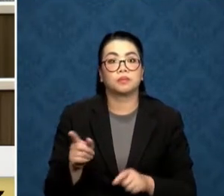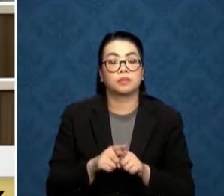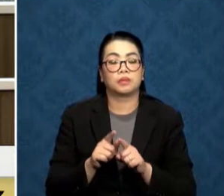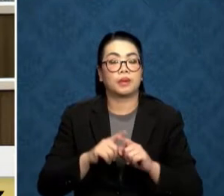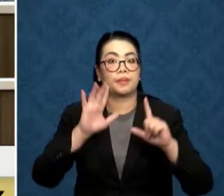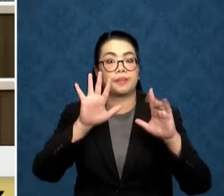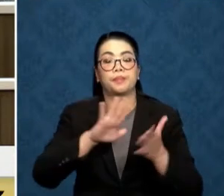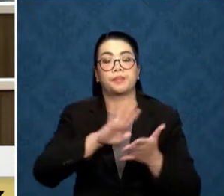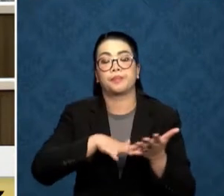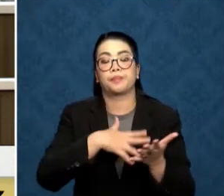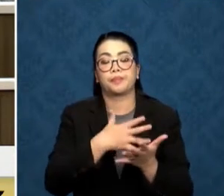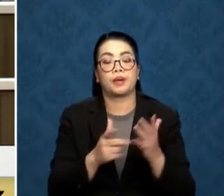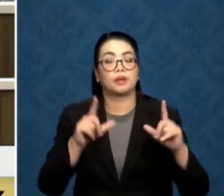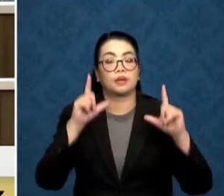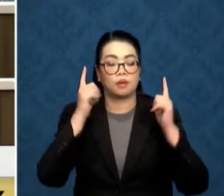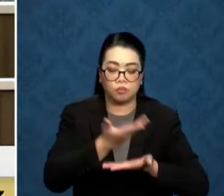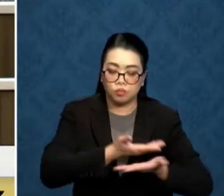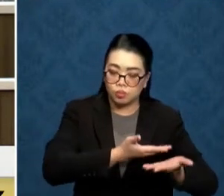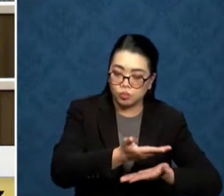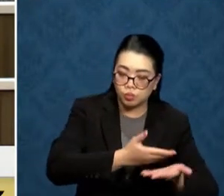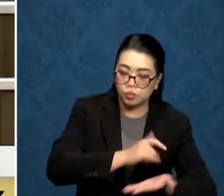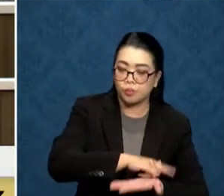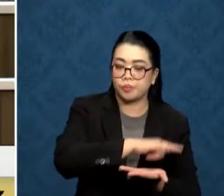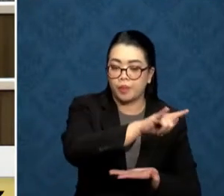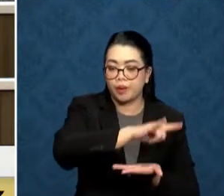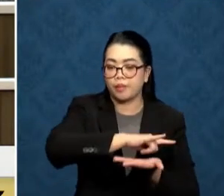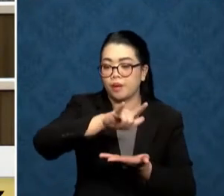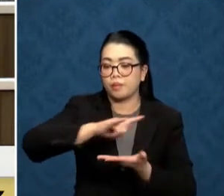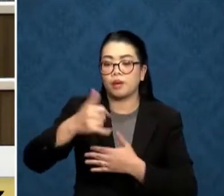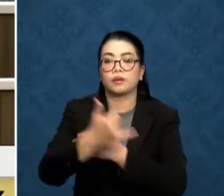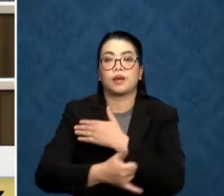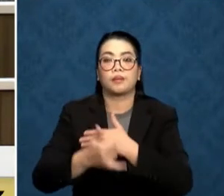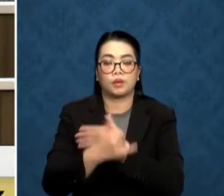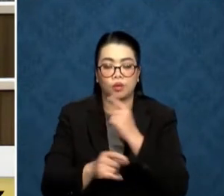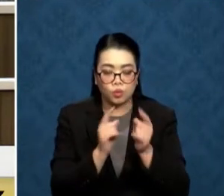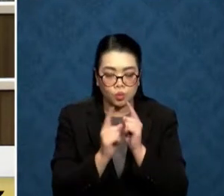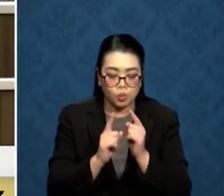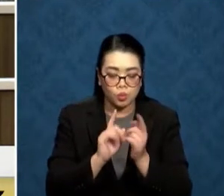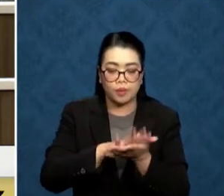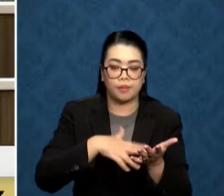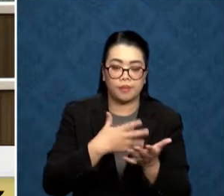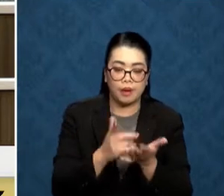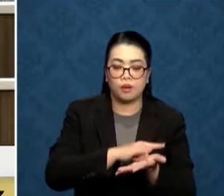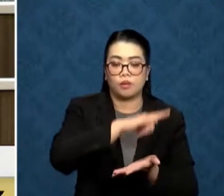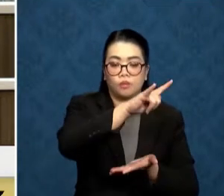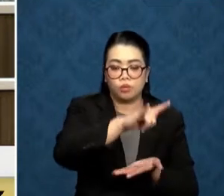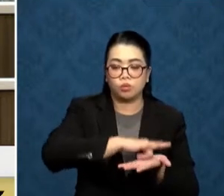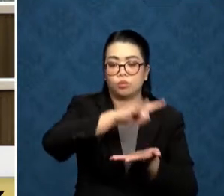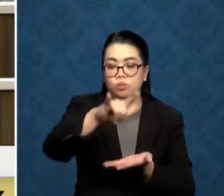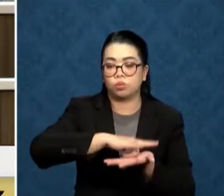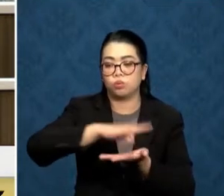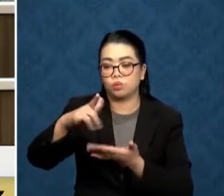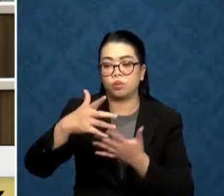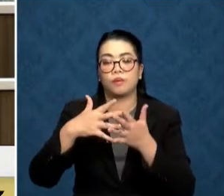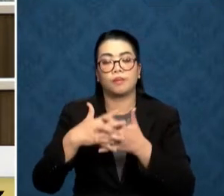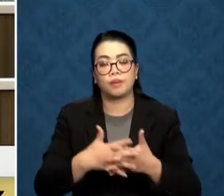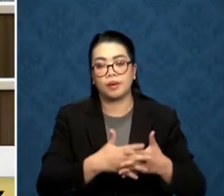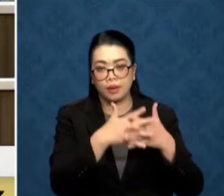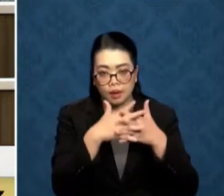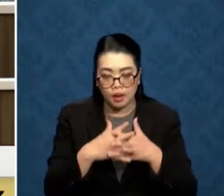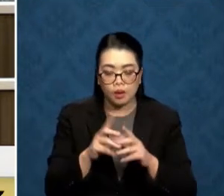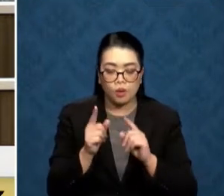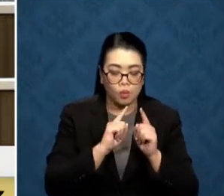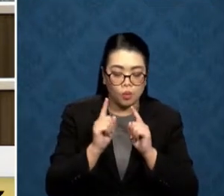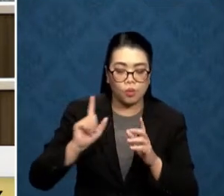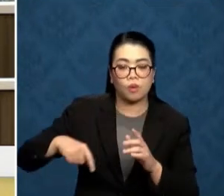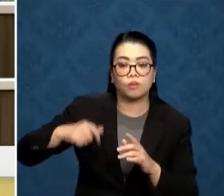บเป็การเดินสายเจรจาการค้ากับต่ประเทศท ท่เดินทางมากมายครับทั้งสหรัสดเมอีกา ไปกบุ